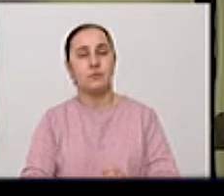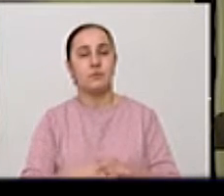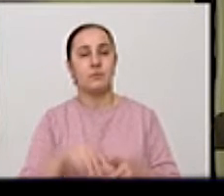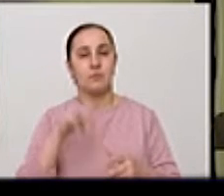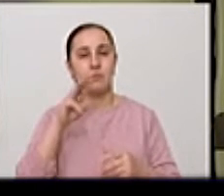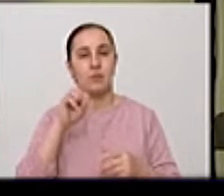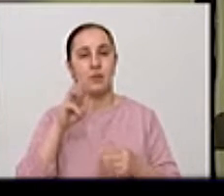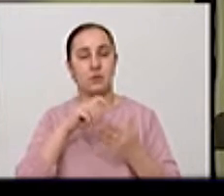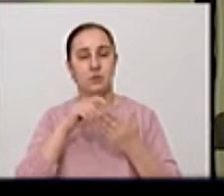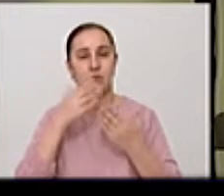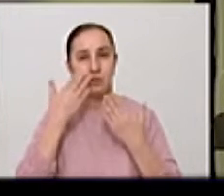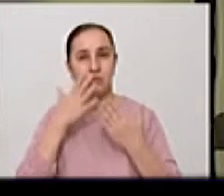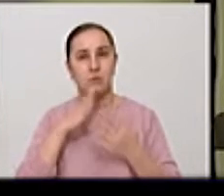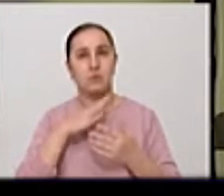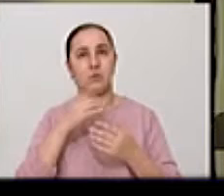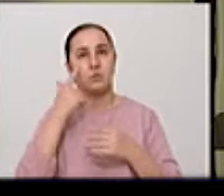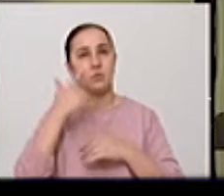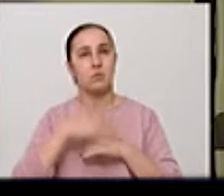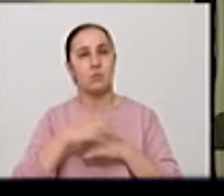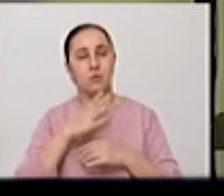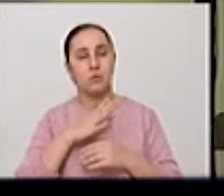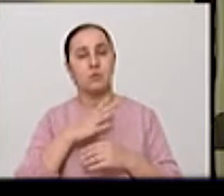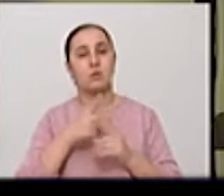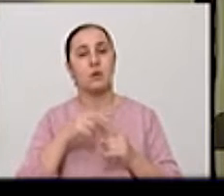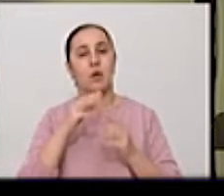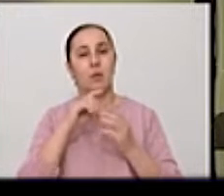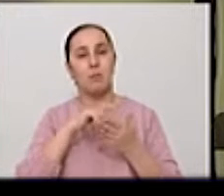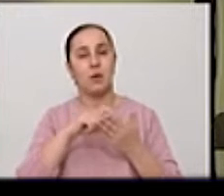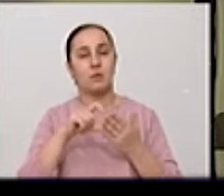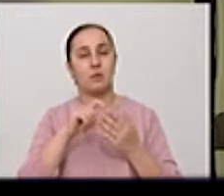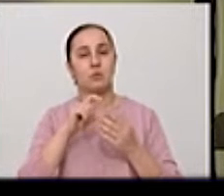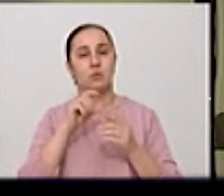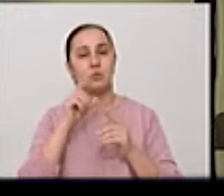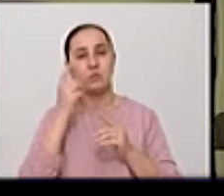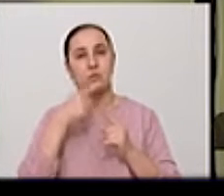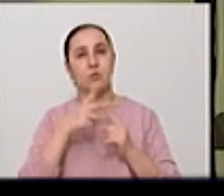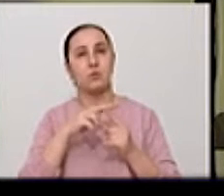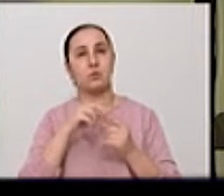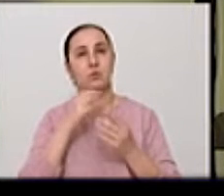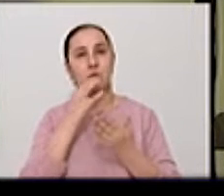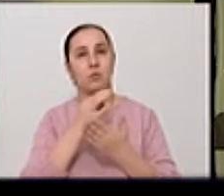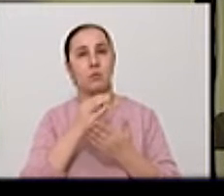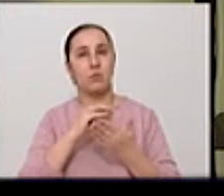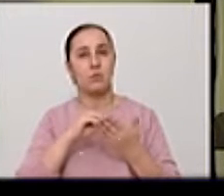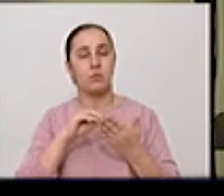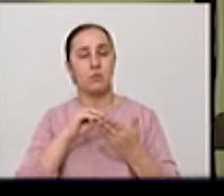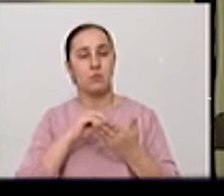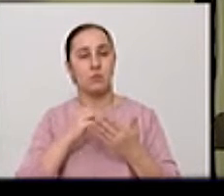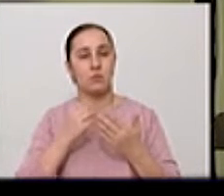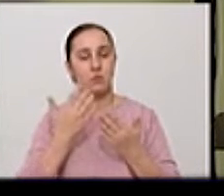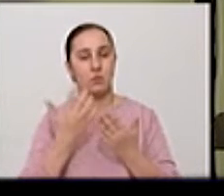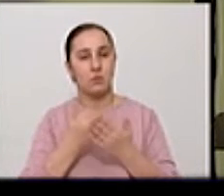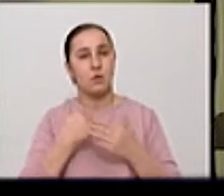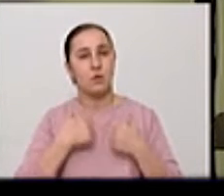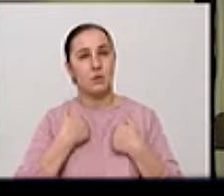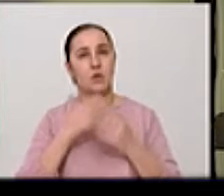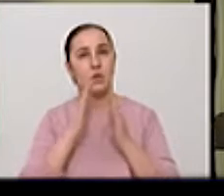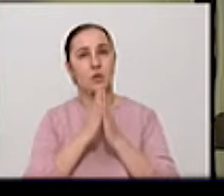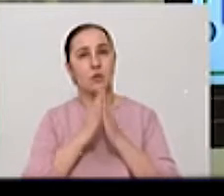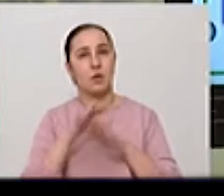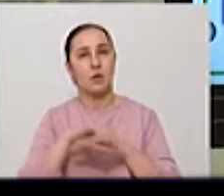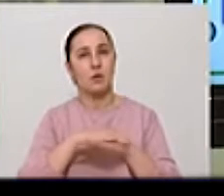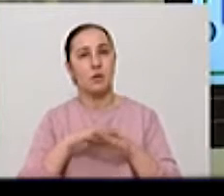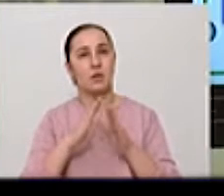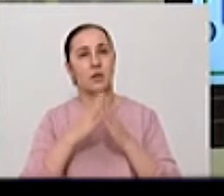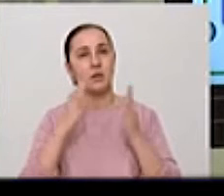Matnni o'qidik va tushunib oldik. Matn yuzasidan quyidagi savollarga javob topishga harakat qilasiz. Kitob xalqaro